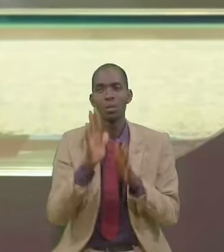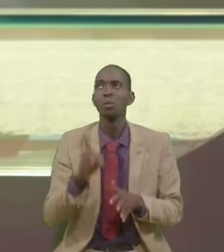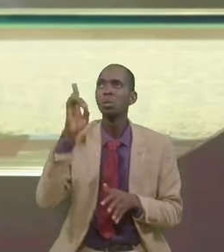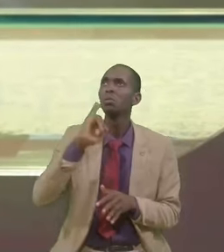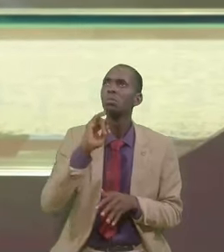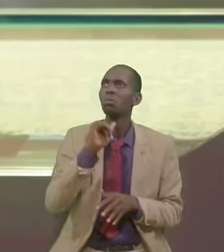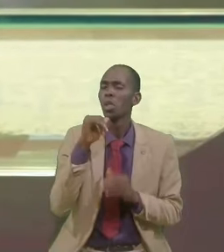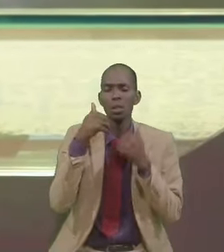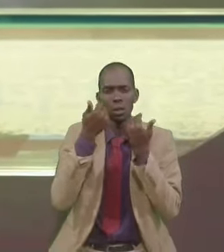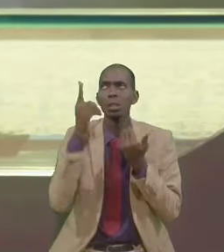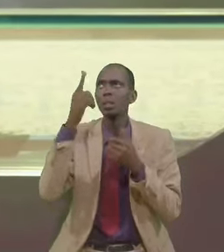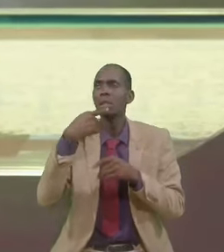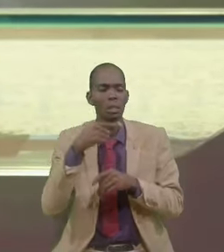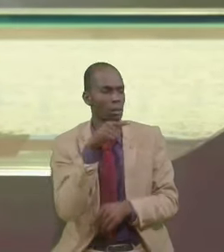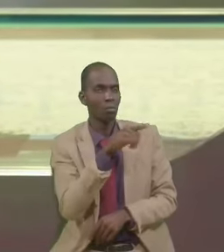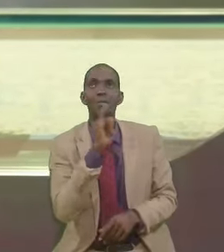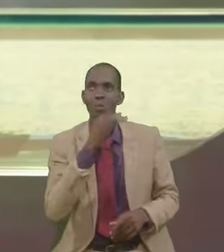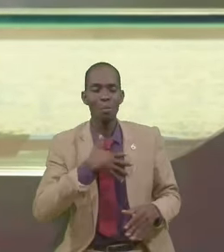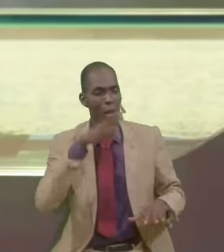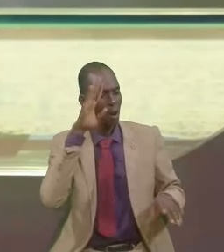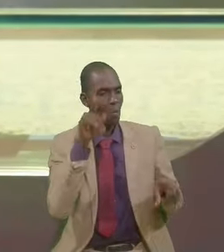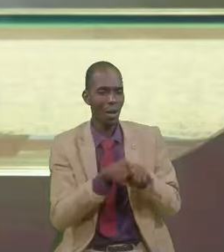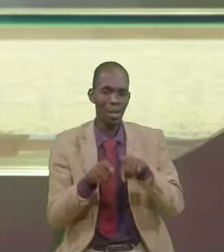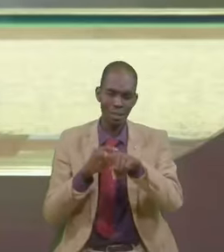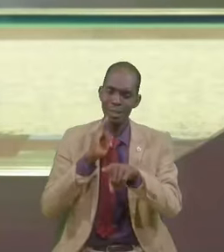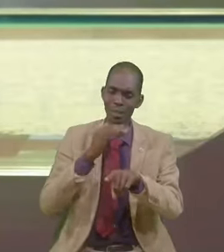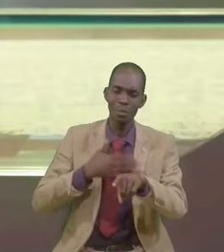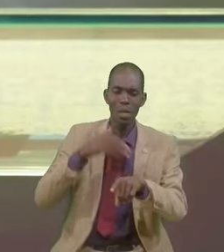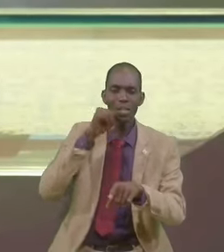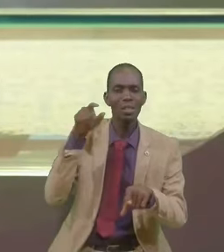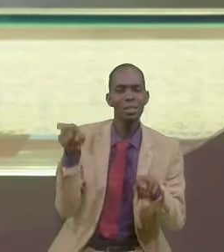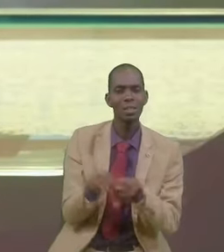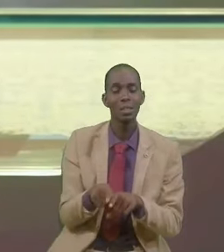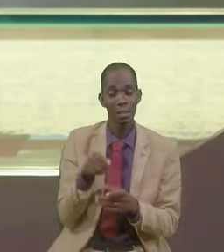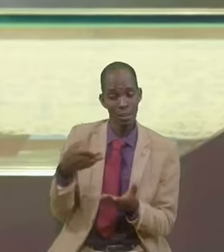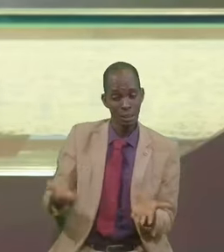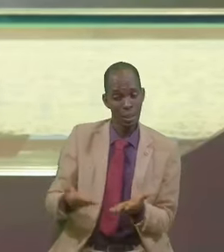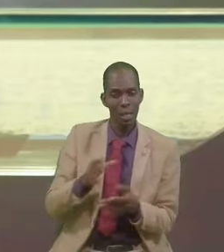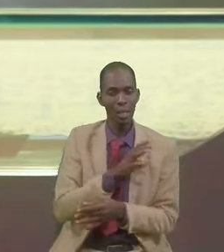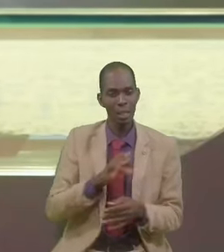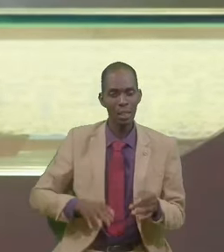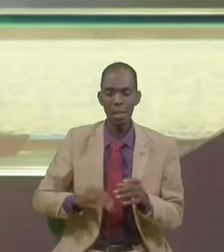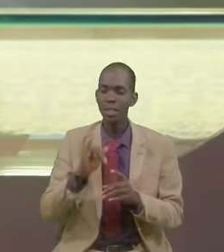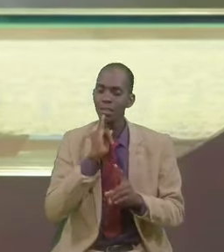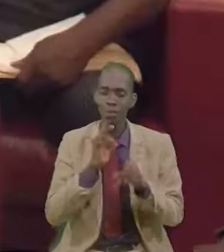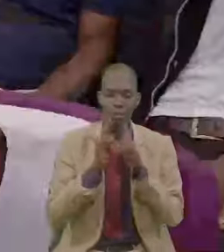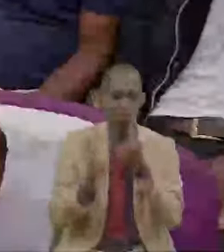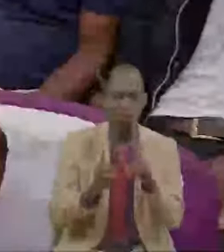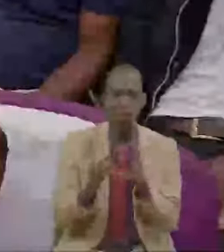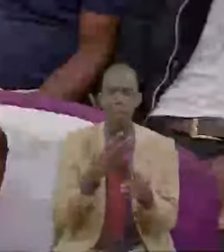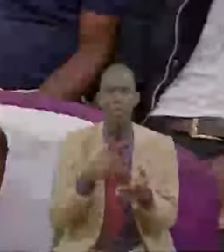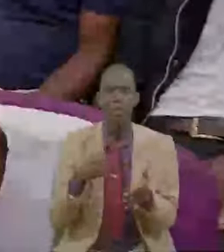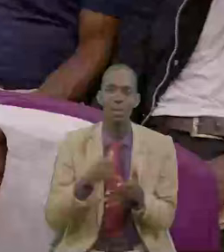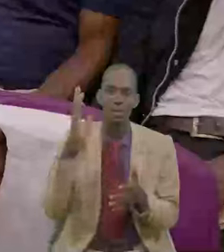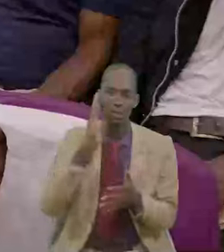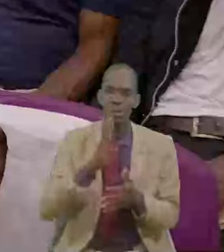dit que voici mon frère, ça c'est ma soeur, et c'est le Seigneur Jésus qui parle comme ça, et c'est fait au nom